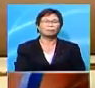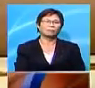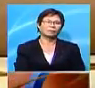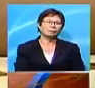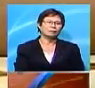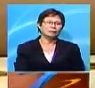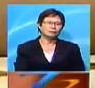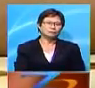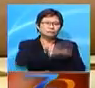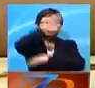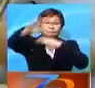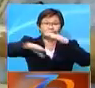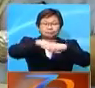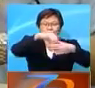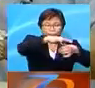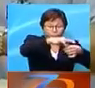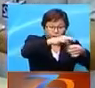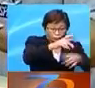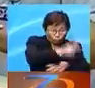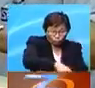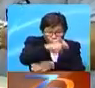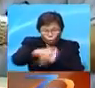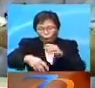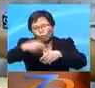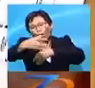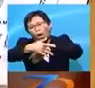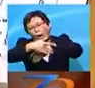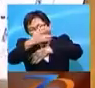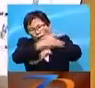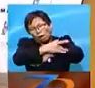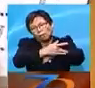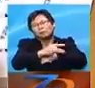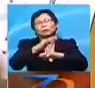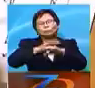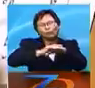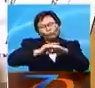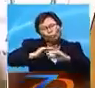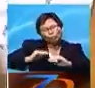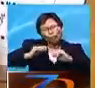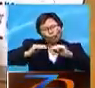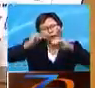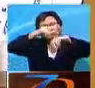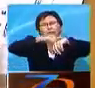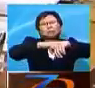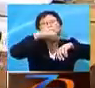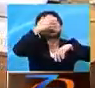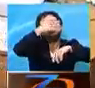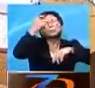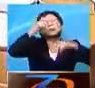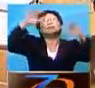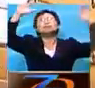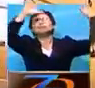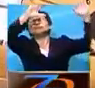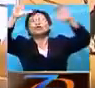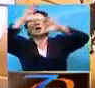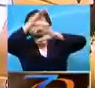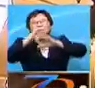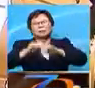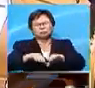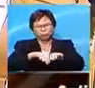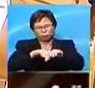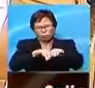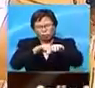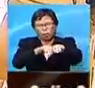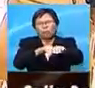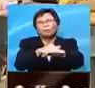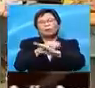kesalahan semua pengundi dinasihatkan untuk keluar awal dan secara berperingkat dengan mengambil kira faktor cuaca dan keadaan trafik